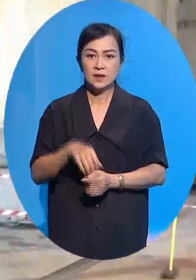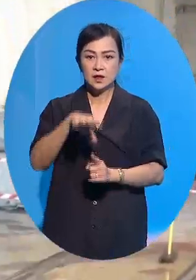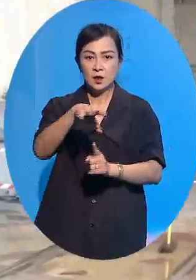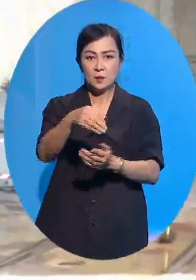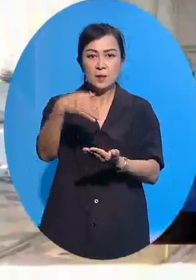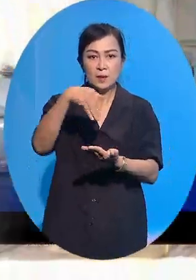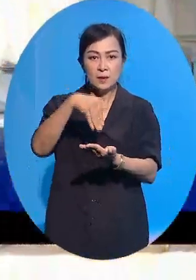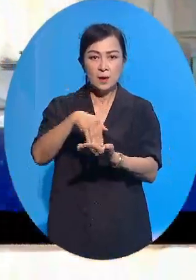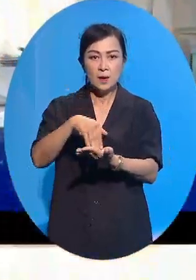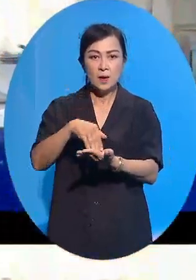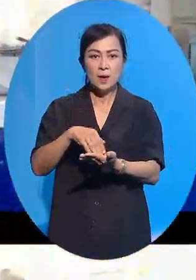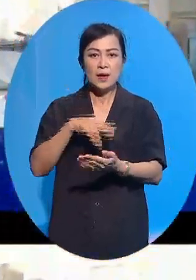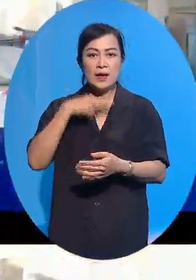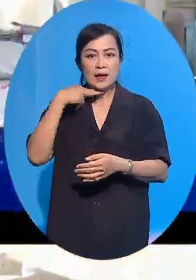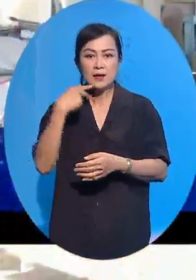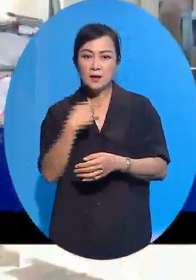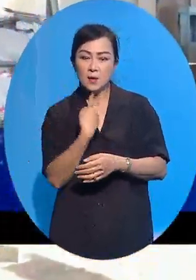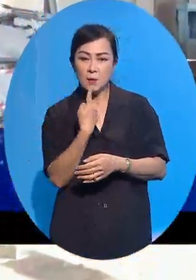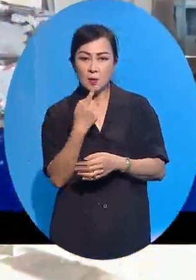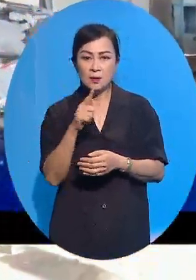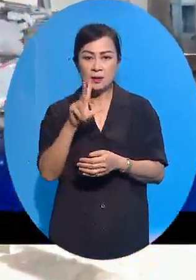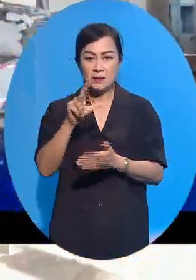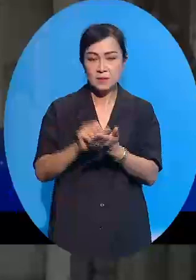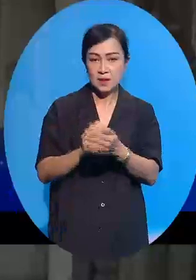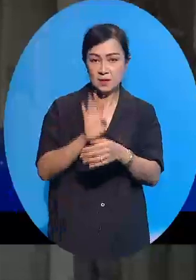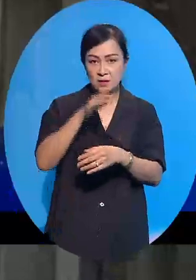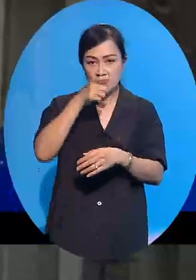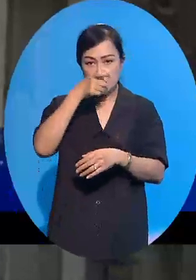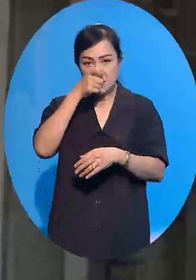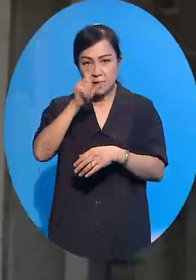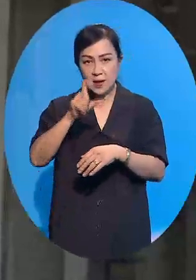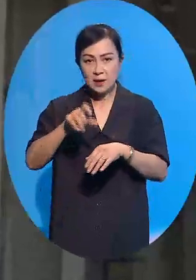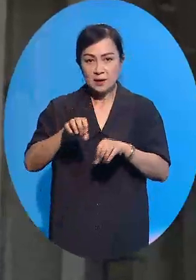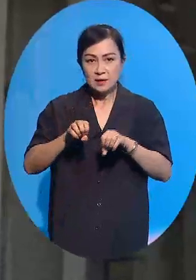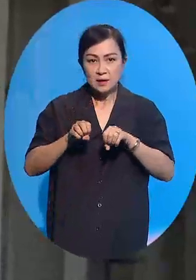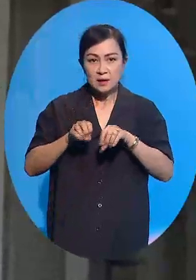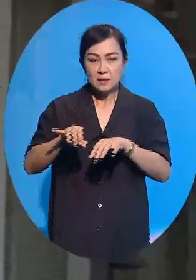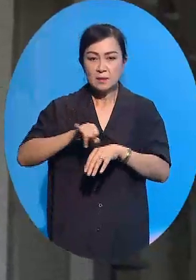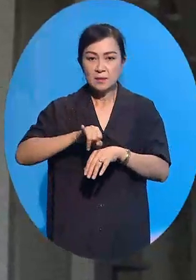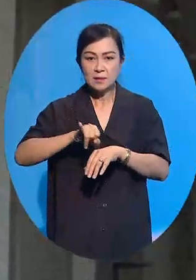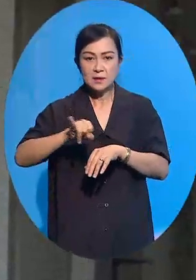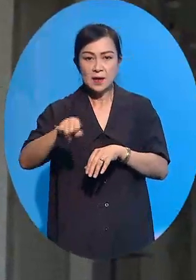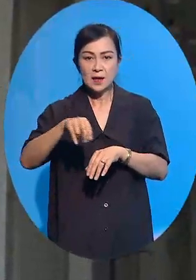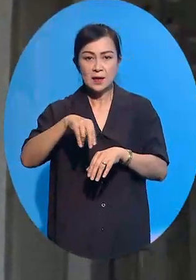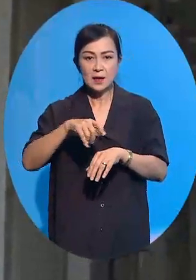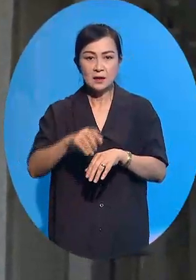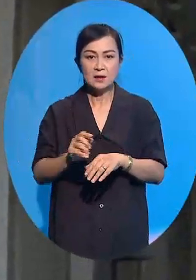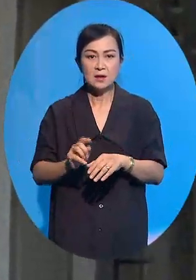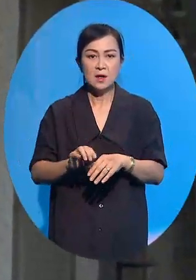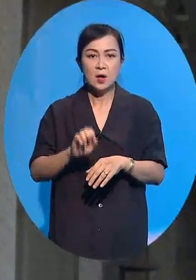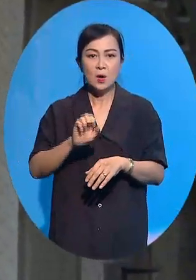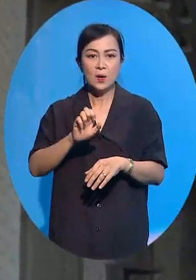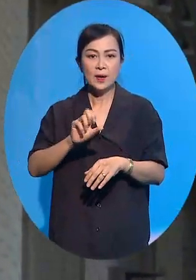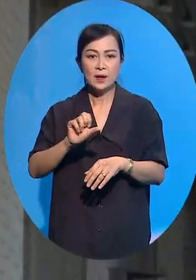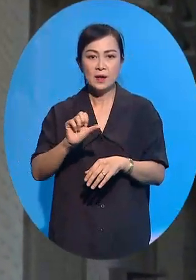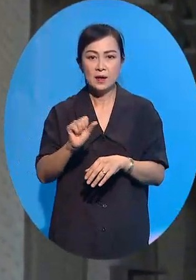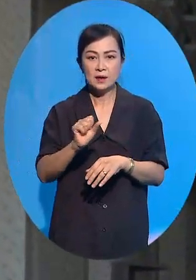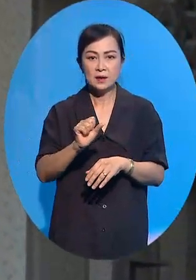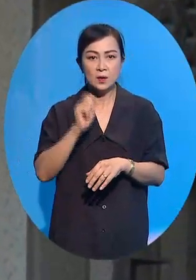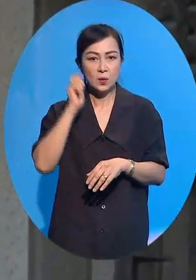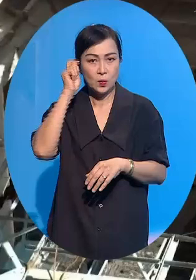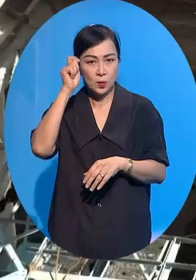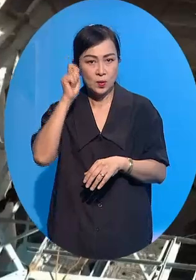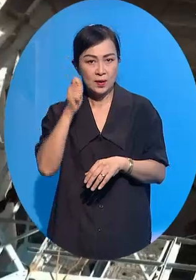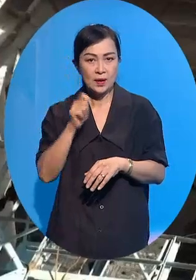Theo thông tin tình báo của Bộ Quốc phòng Anh công bố ngày 8 tháng 4, Nga đã tiến hành các cuộc tấn công tầm xa vào hệ thống năng lượng thống nhất UES của